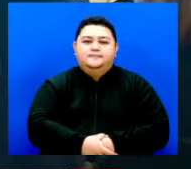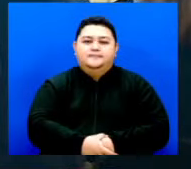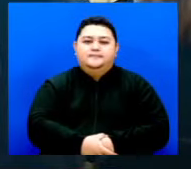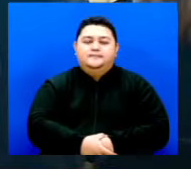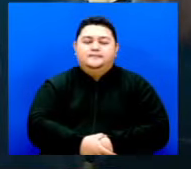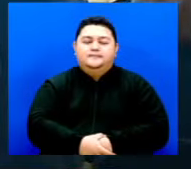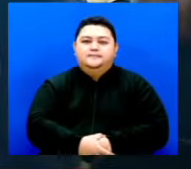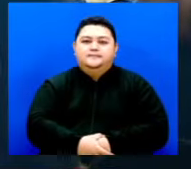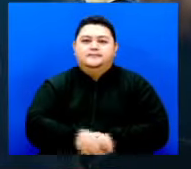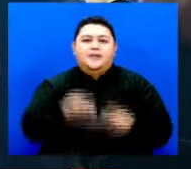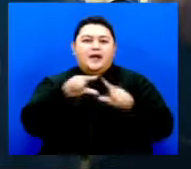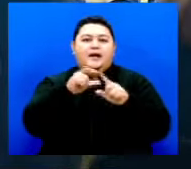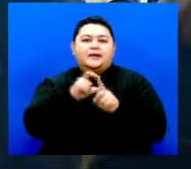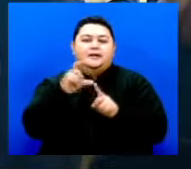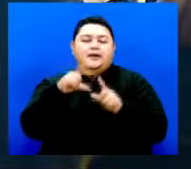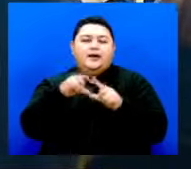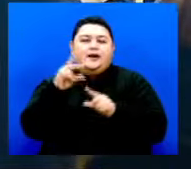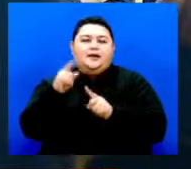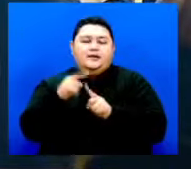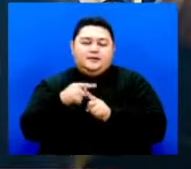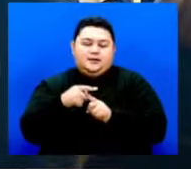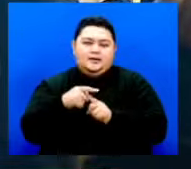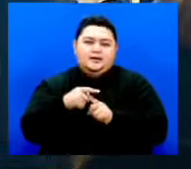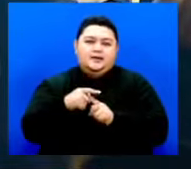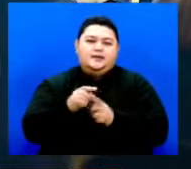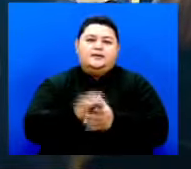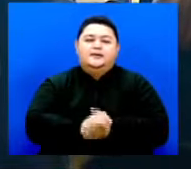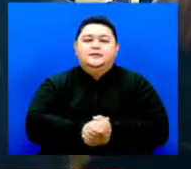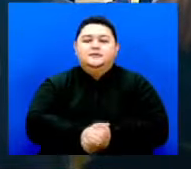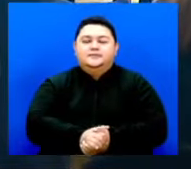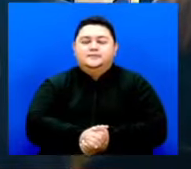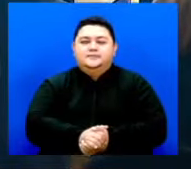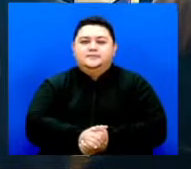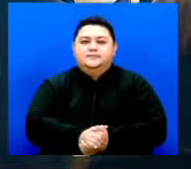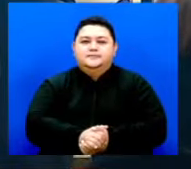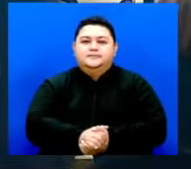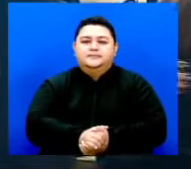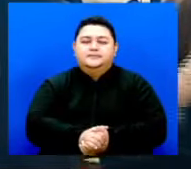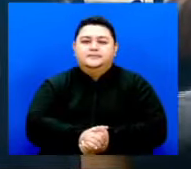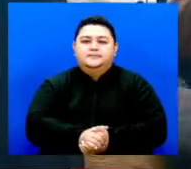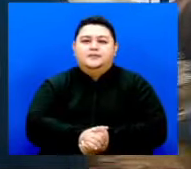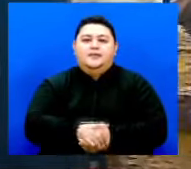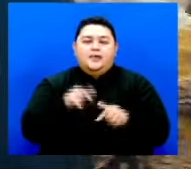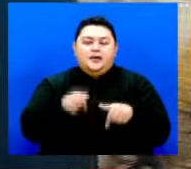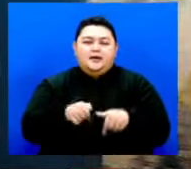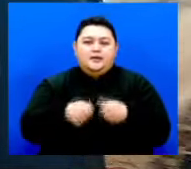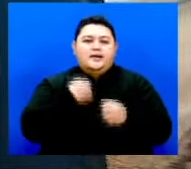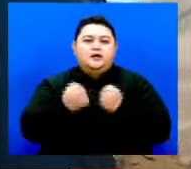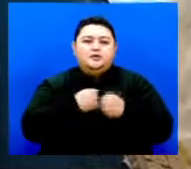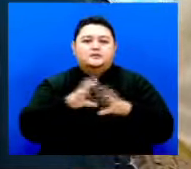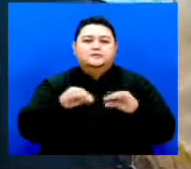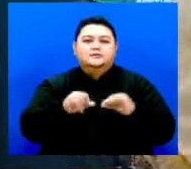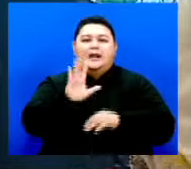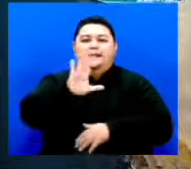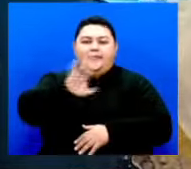Amanat dari anggaran dasar, anggaran rumah tangga Abu Japi, Asosiasi Badan Usaha Jasa Pengamanan, ini lakukan Munas adalah agenda